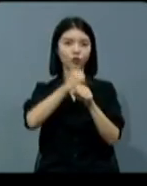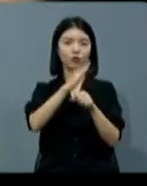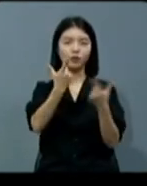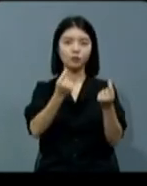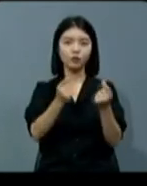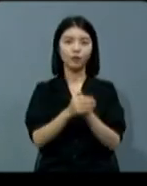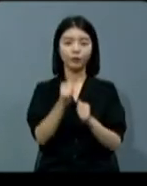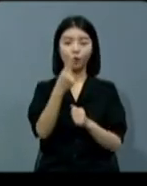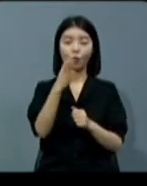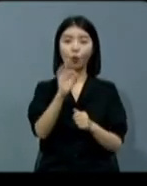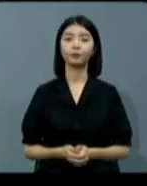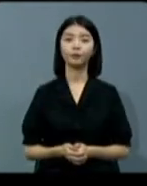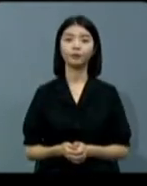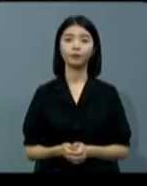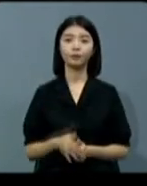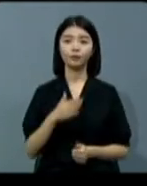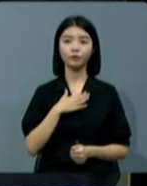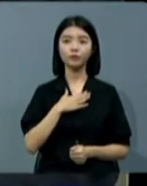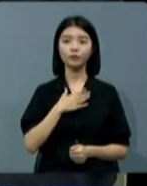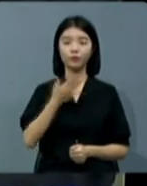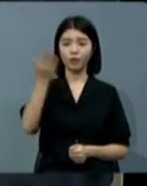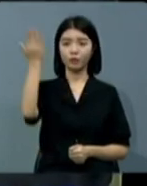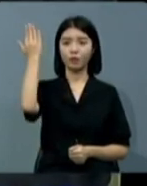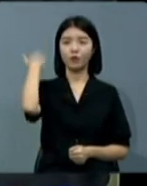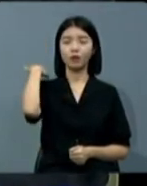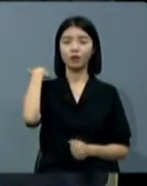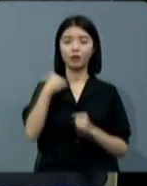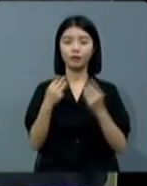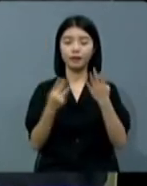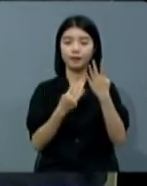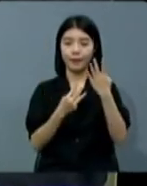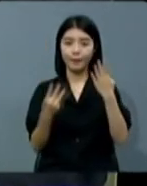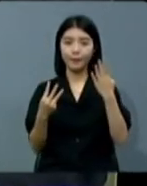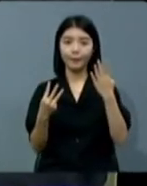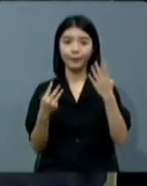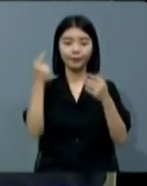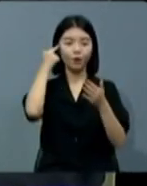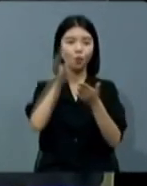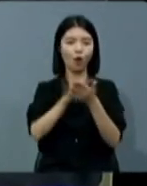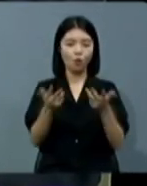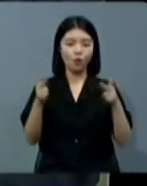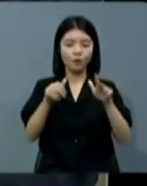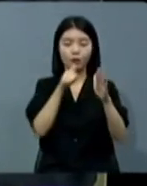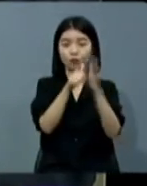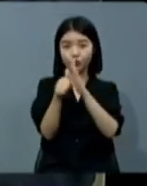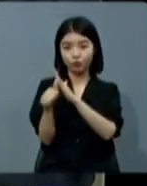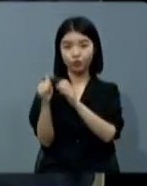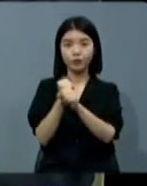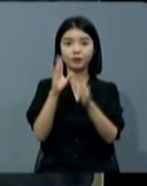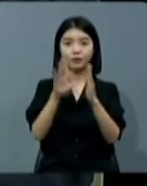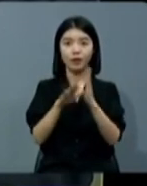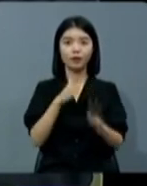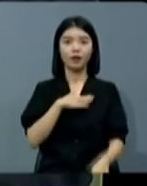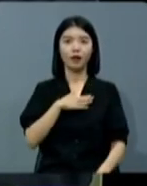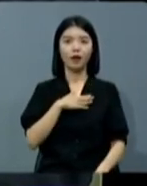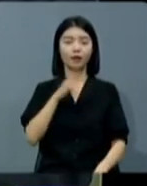의미에서 홍 후보님. 제가 지난번에 4.3 평화공원에 방문했을 때 내가